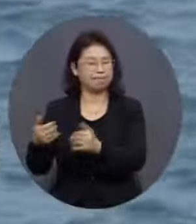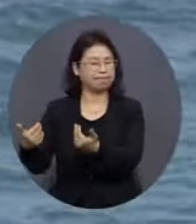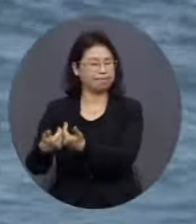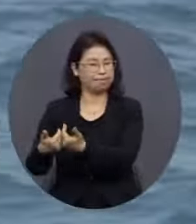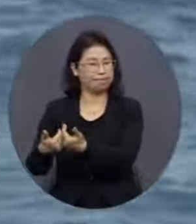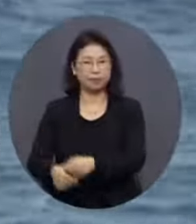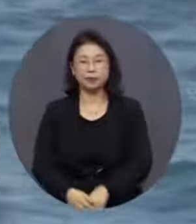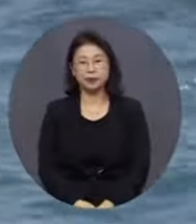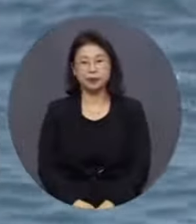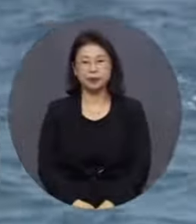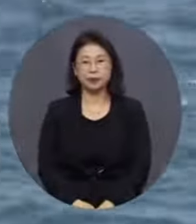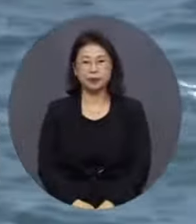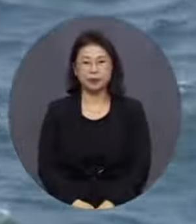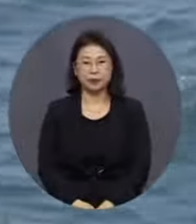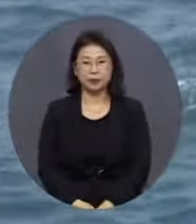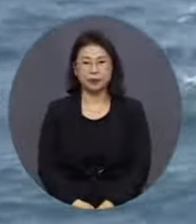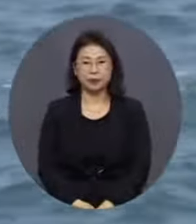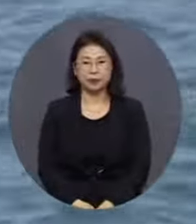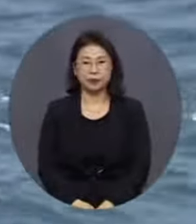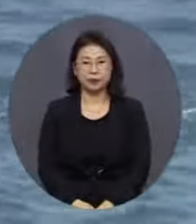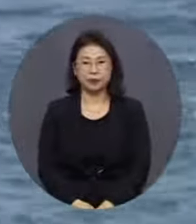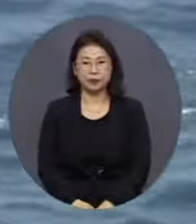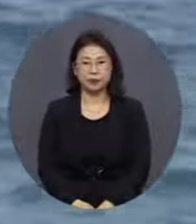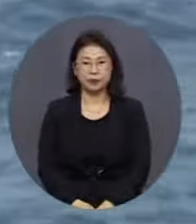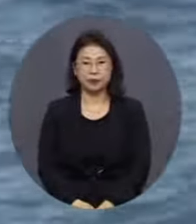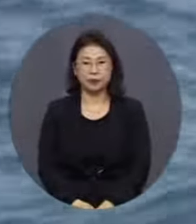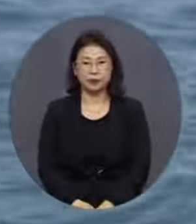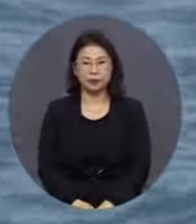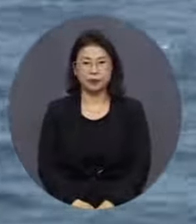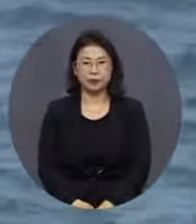반대했습니다 MBC 뉴스 조인입니다